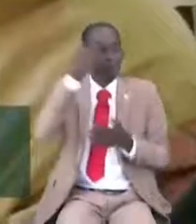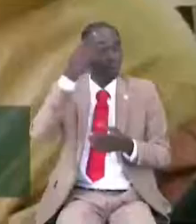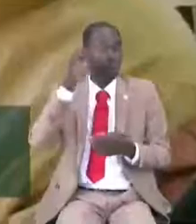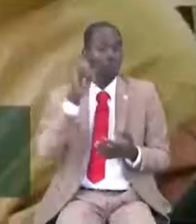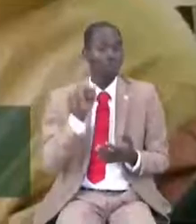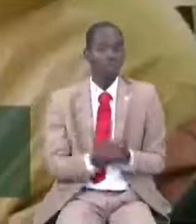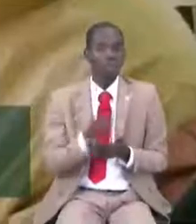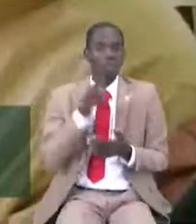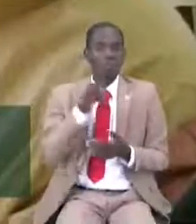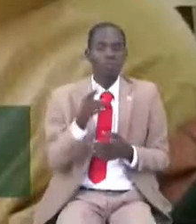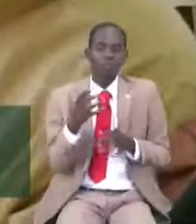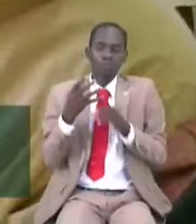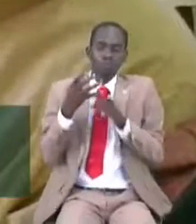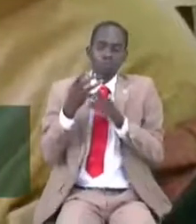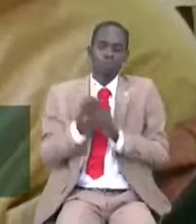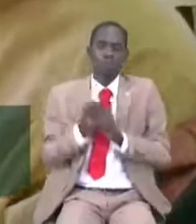pour de bonnes œuvres.